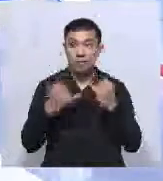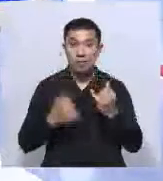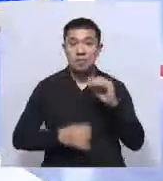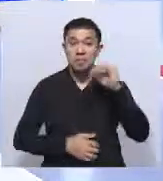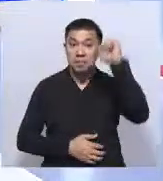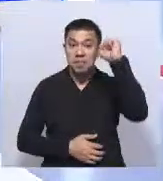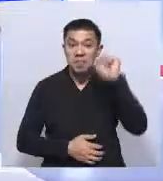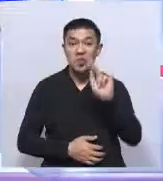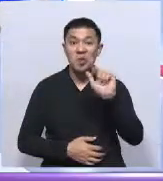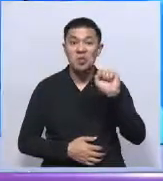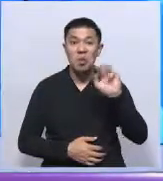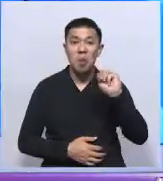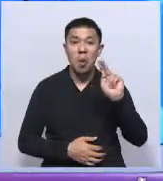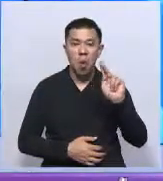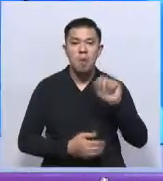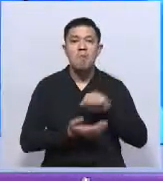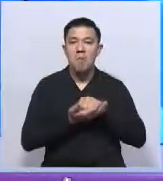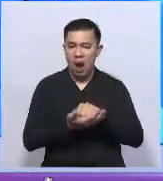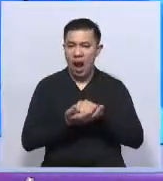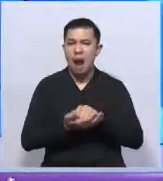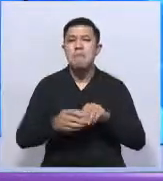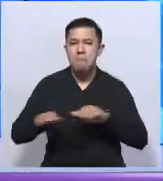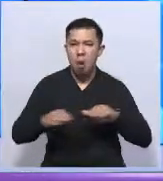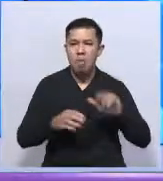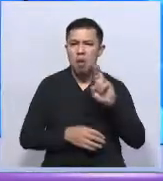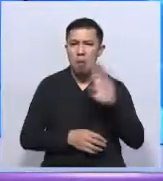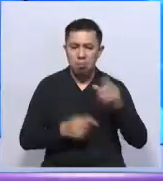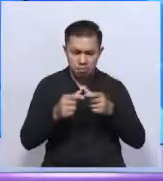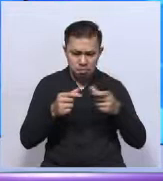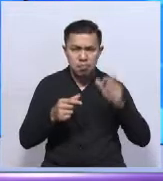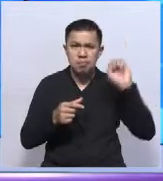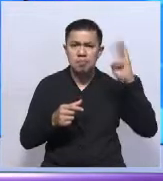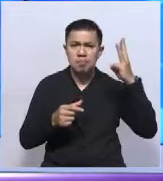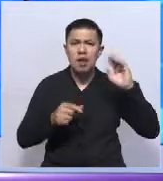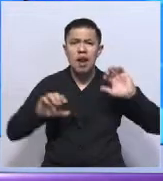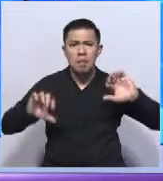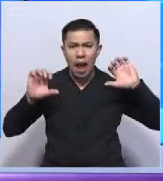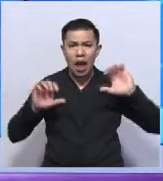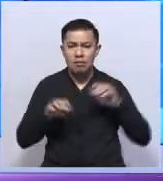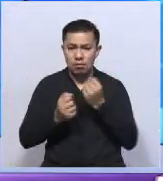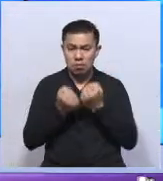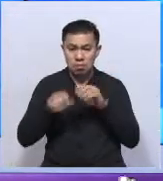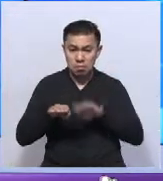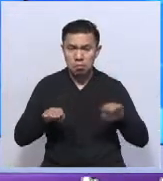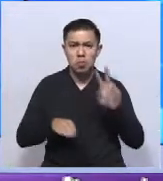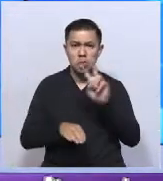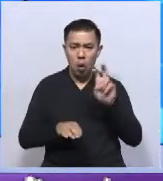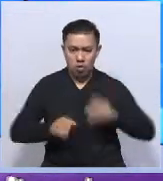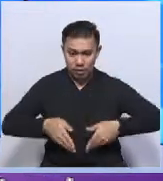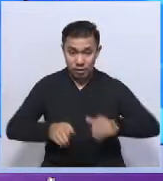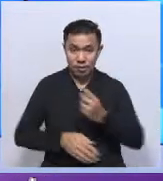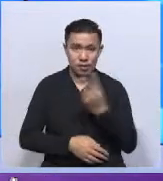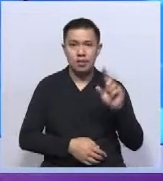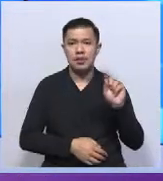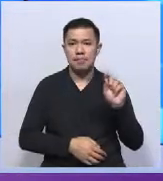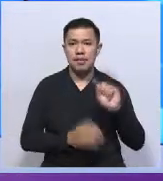อสมกพร้อมให้บริการระบบบัตรโดยสารอิเล็กทรอนิกส์ผ่านบัตรสวัสดิการแห่งรัฐ200คัน20เส้นทางเริ่มใช้จริงวัน